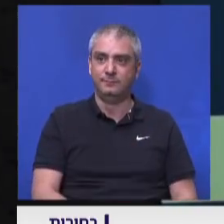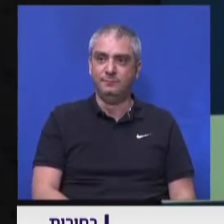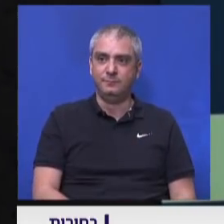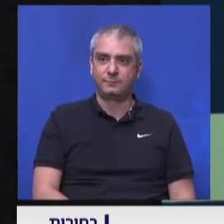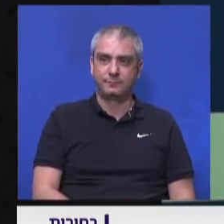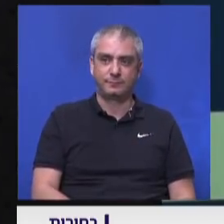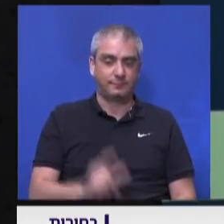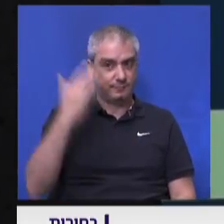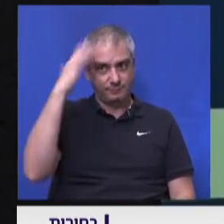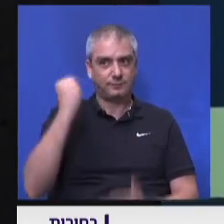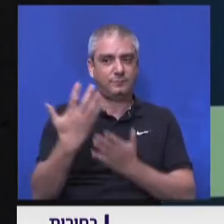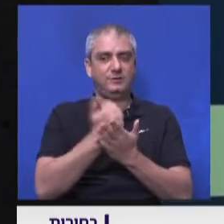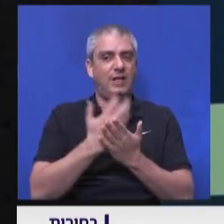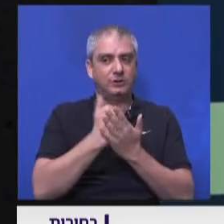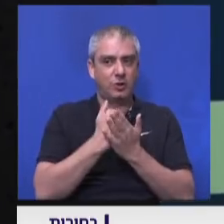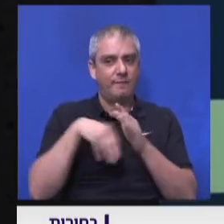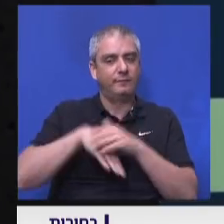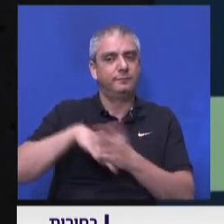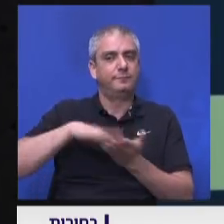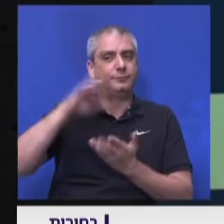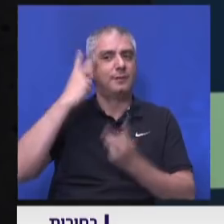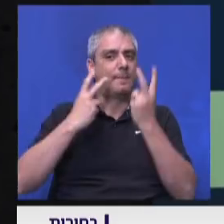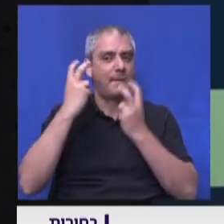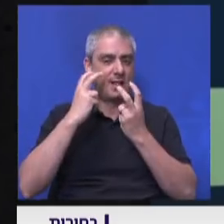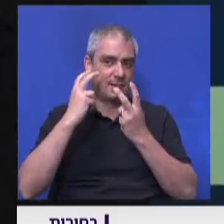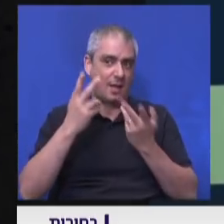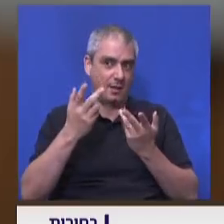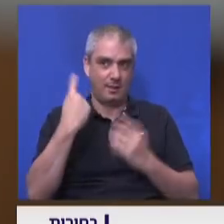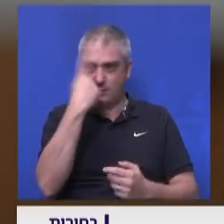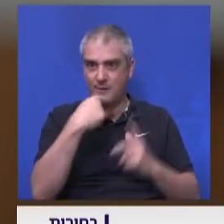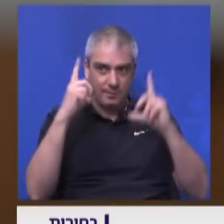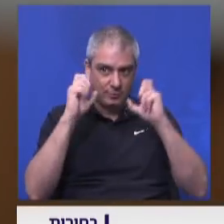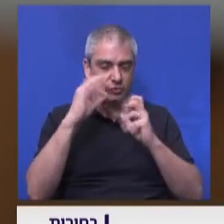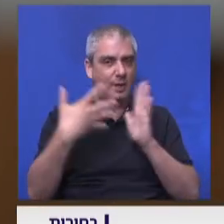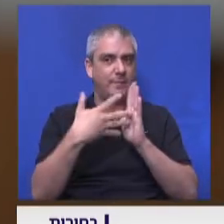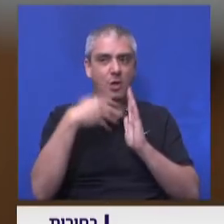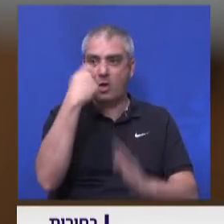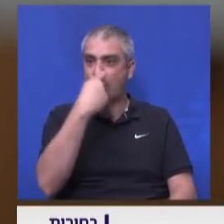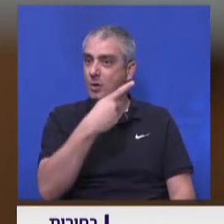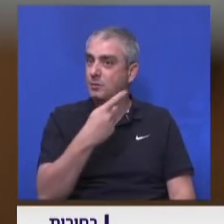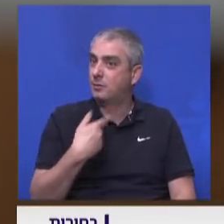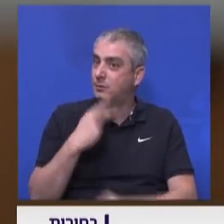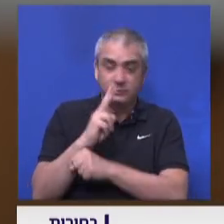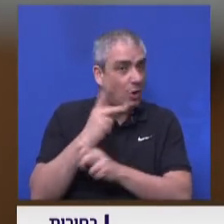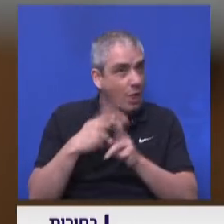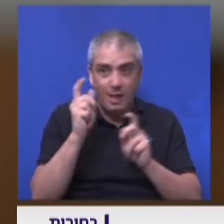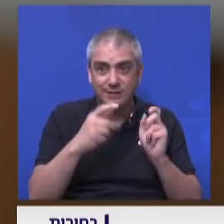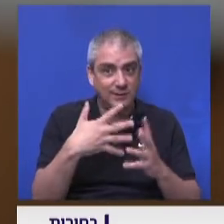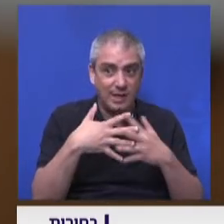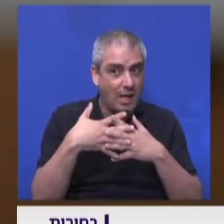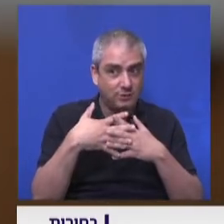collect, store and exploit biometric information from COVID tests. We put out an advisory to not only every American, but to